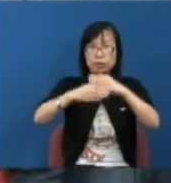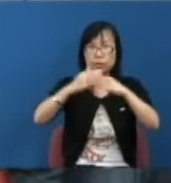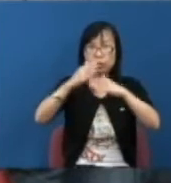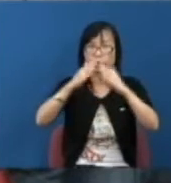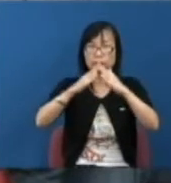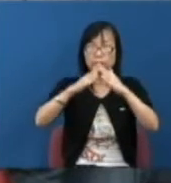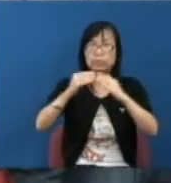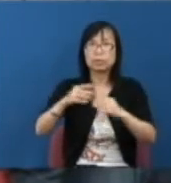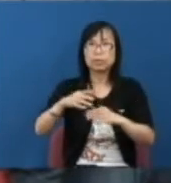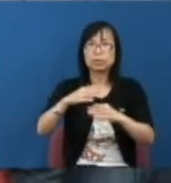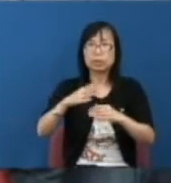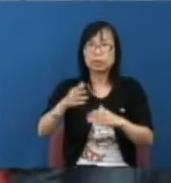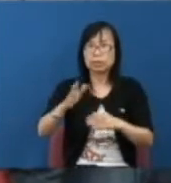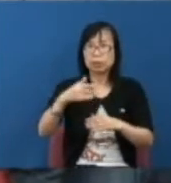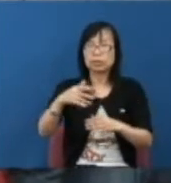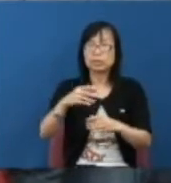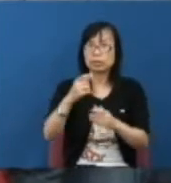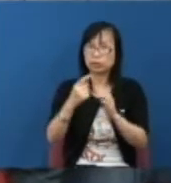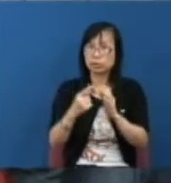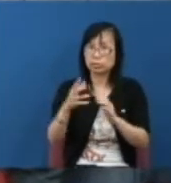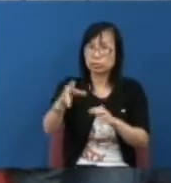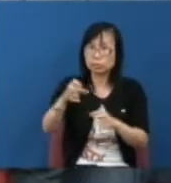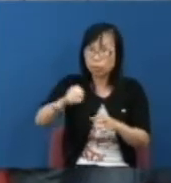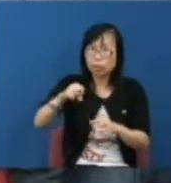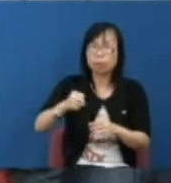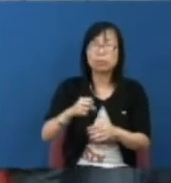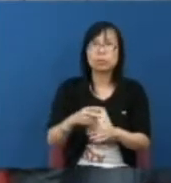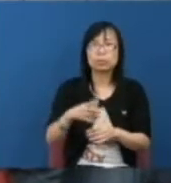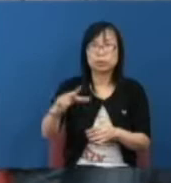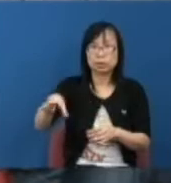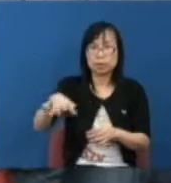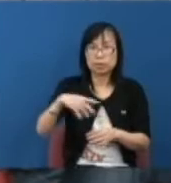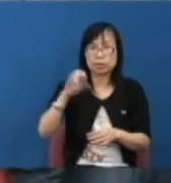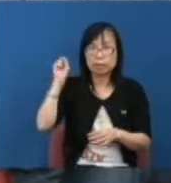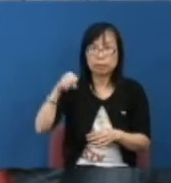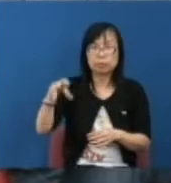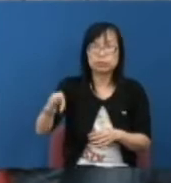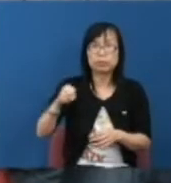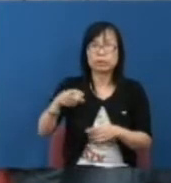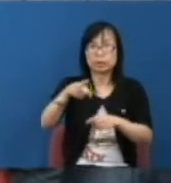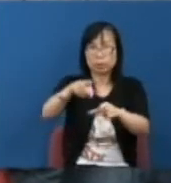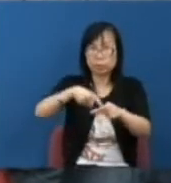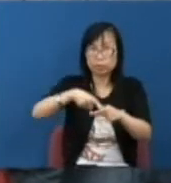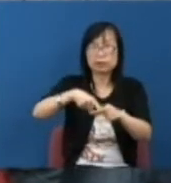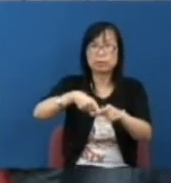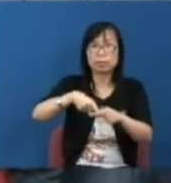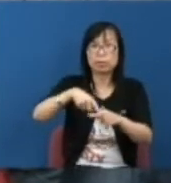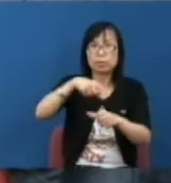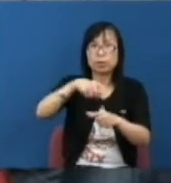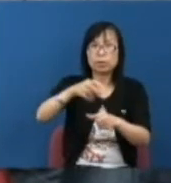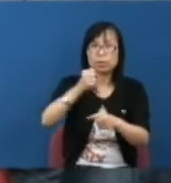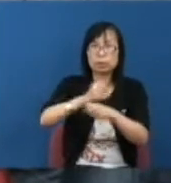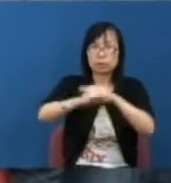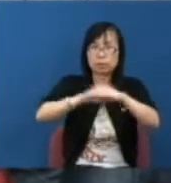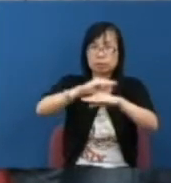都係可以引入呢個情況咯。咁、如果假設佢肯用多啲環保回收嘅物料做建築物料